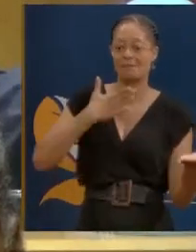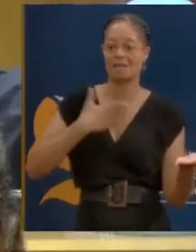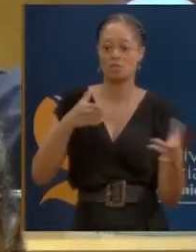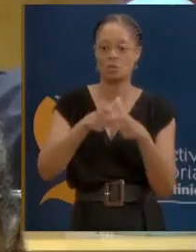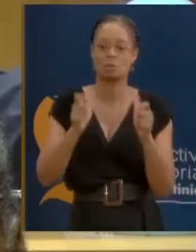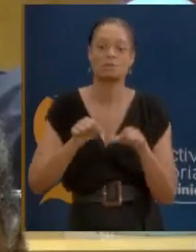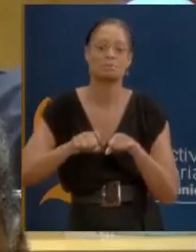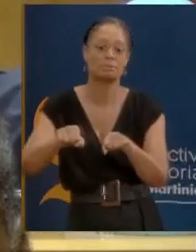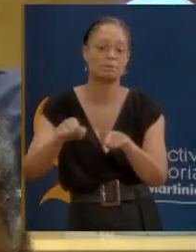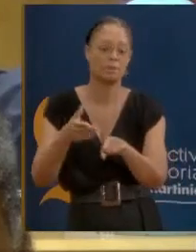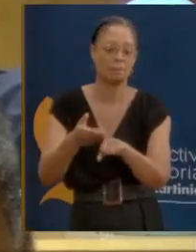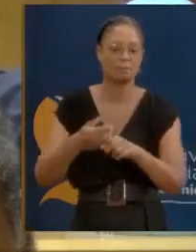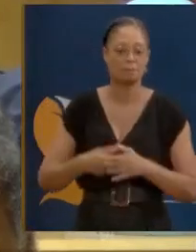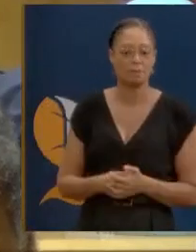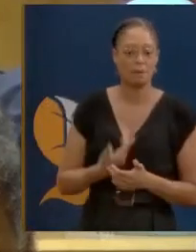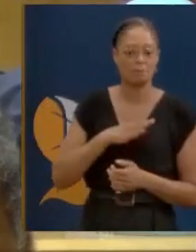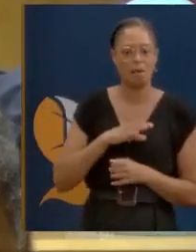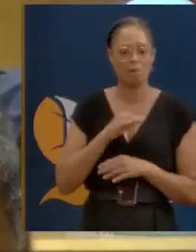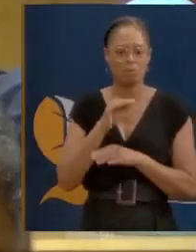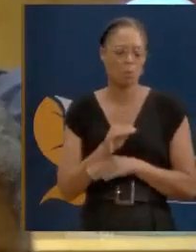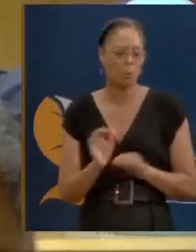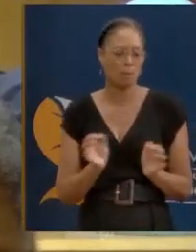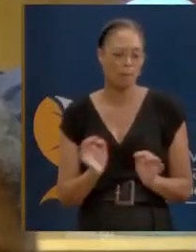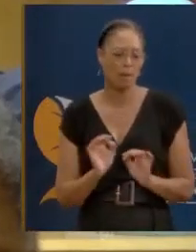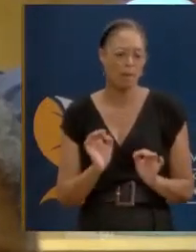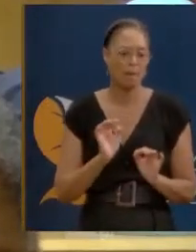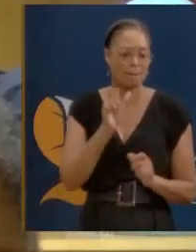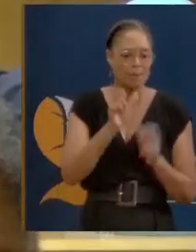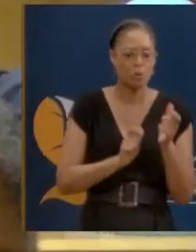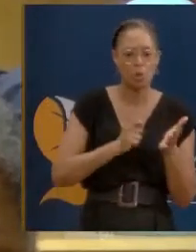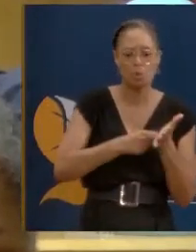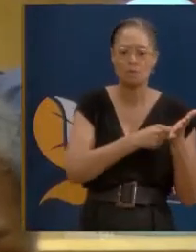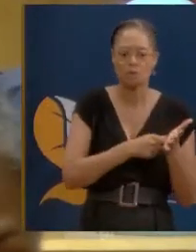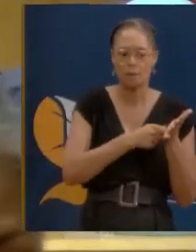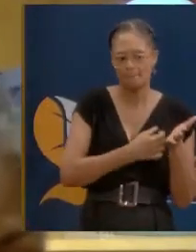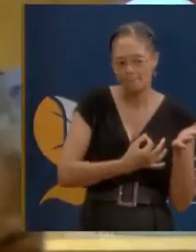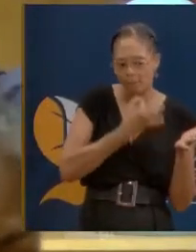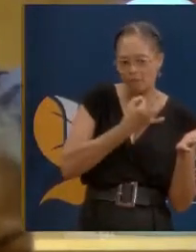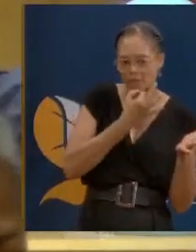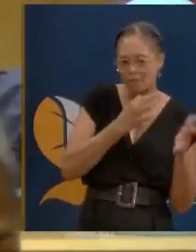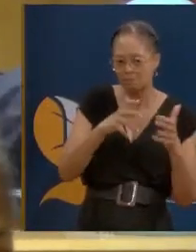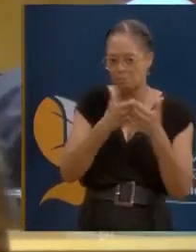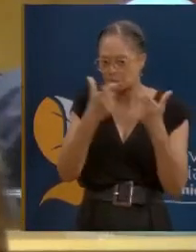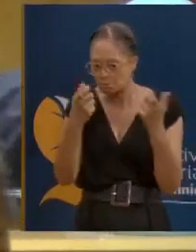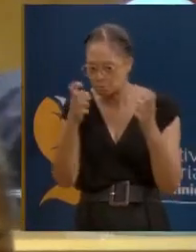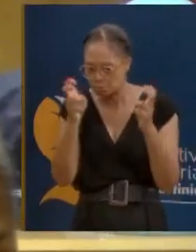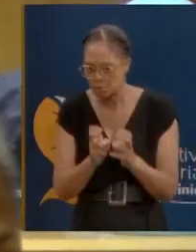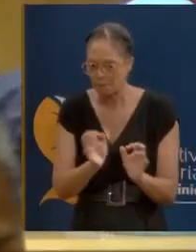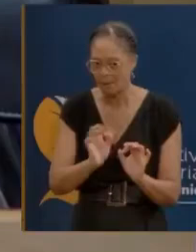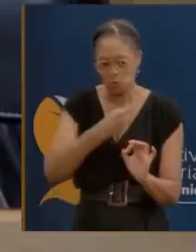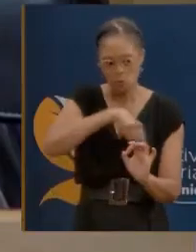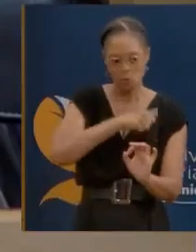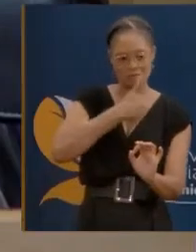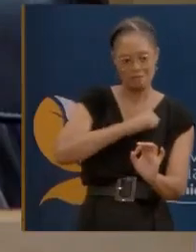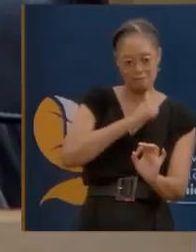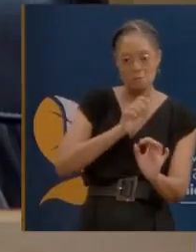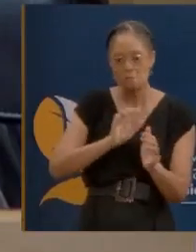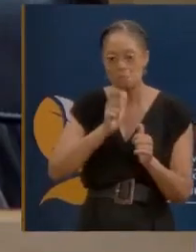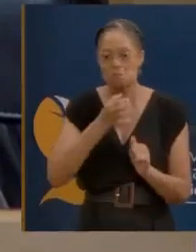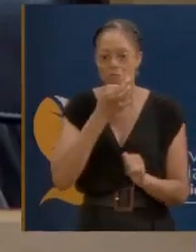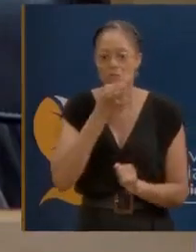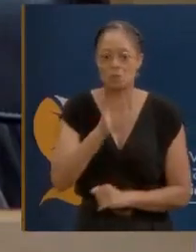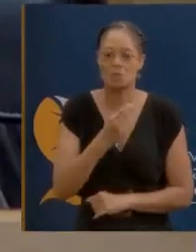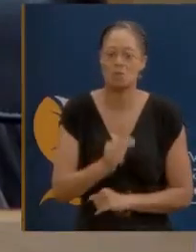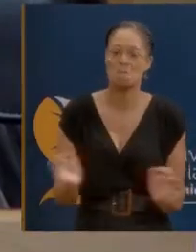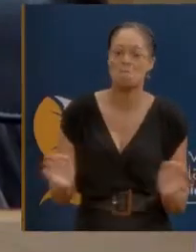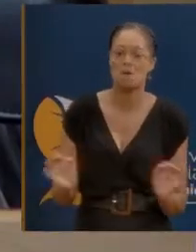distribution, parce qu'il n'y a aucune garantie que les consommateurs bénéficient du sacrifice que nous ferions. Donc